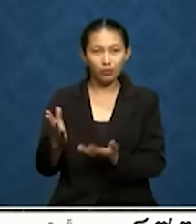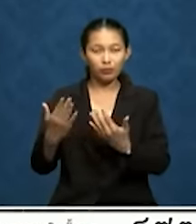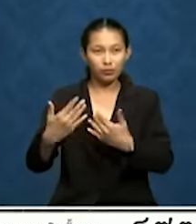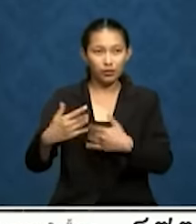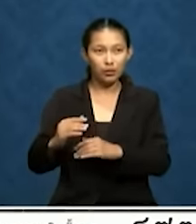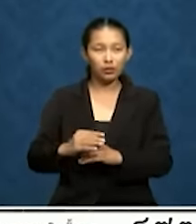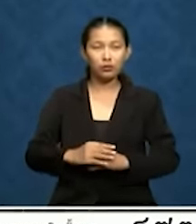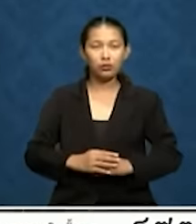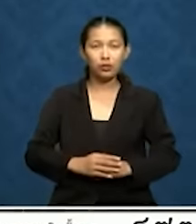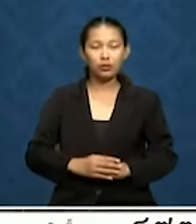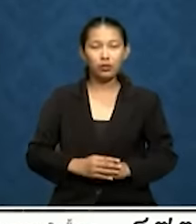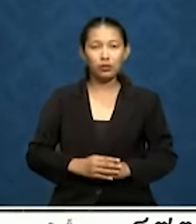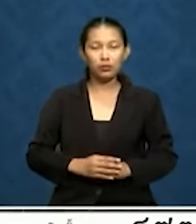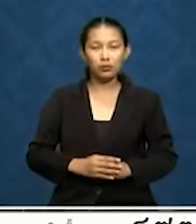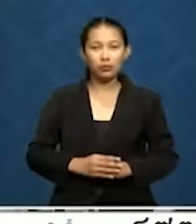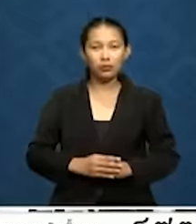ฒิครับท่านประธานขอบคุณครับ